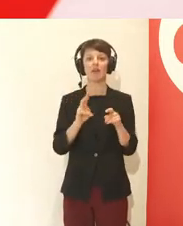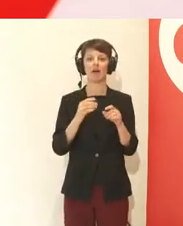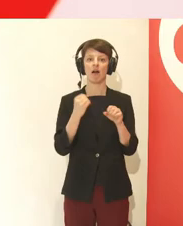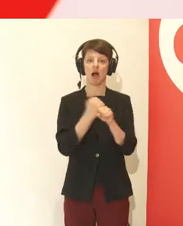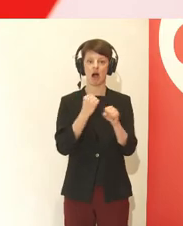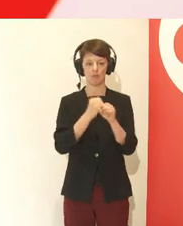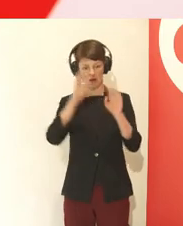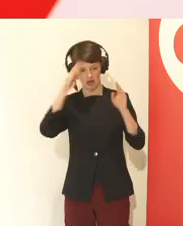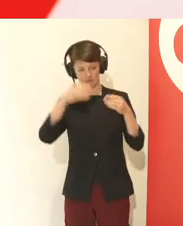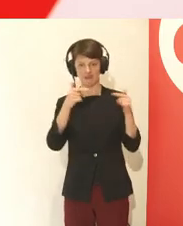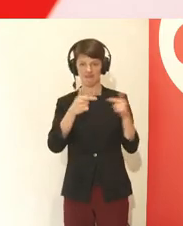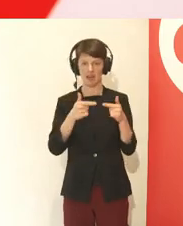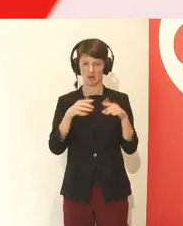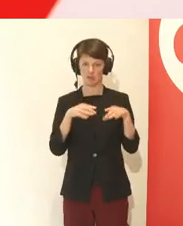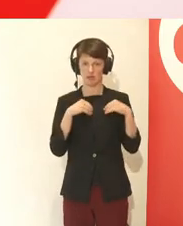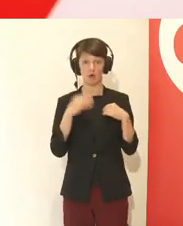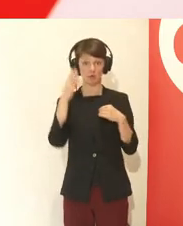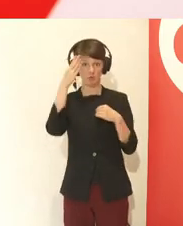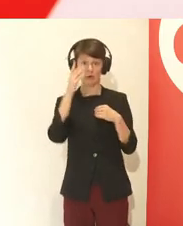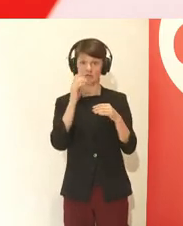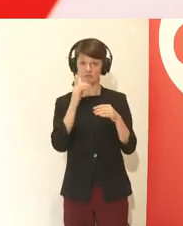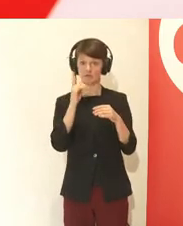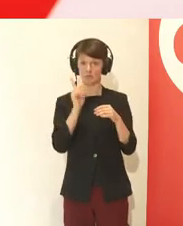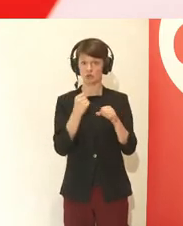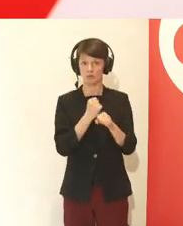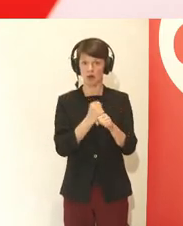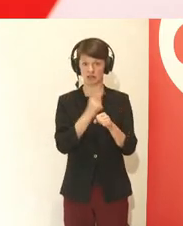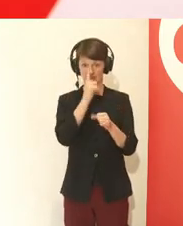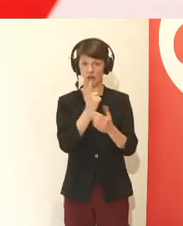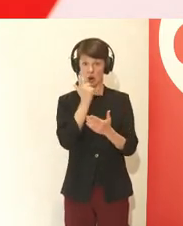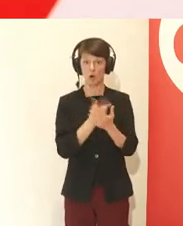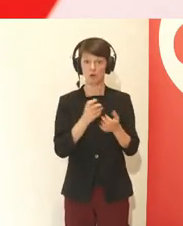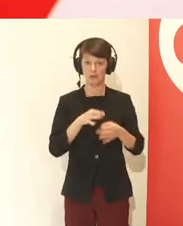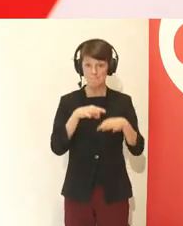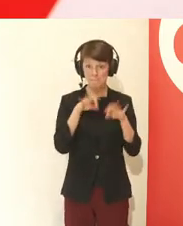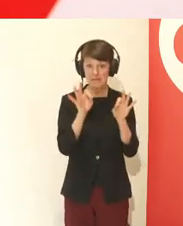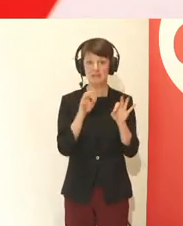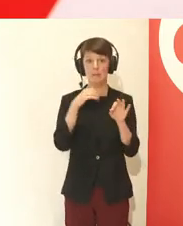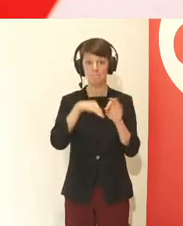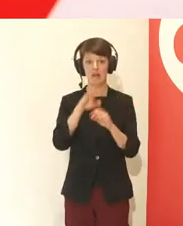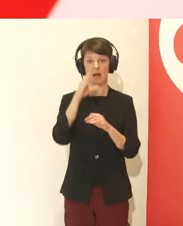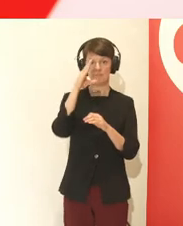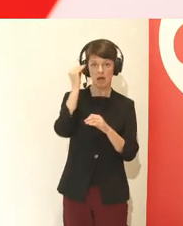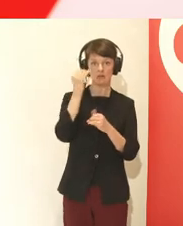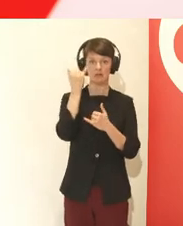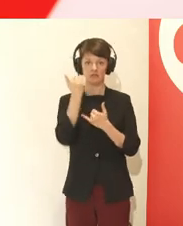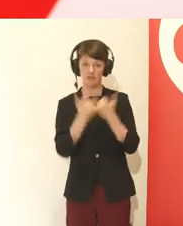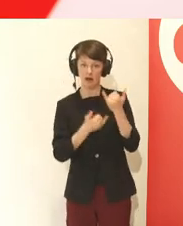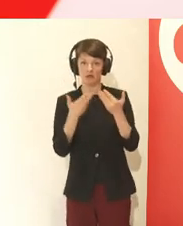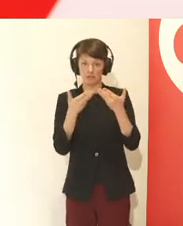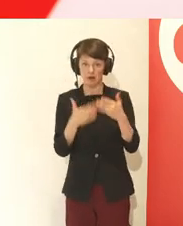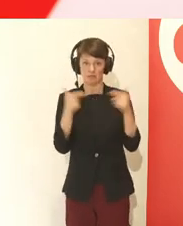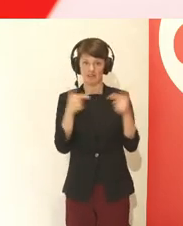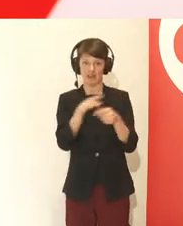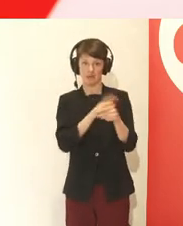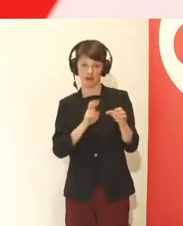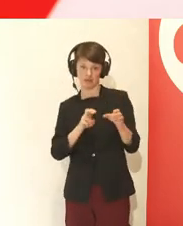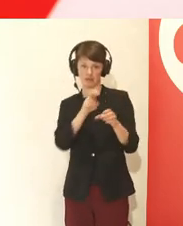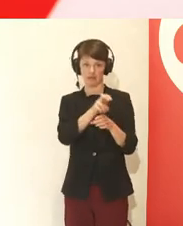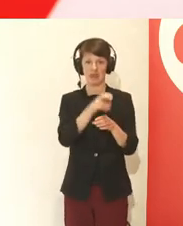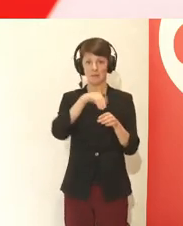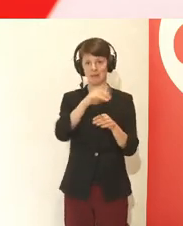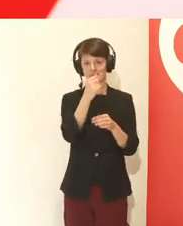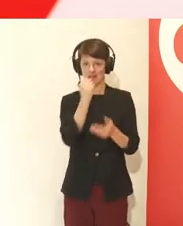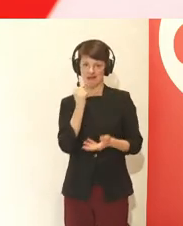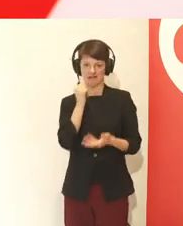leisten das werden wir auch in zukunft tun müssen wenn die löhne besser werden wenn mehr männer und frauen in der pflege arbeiten dann muss auch mehr geld